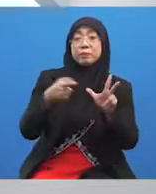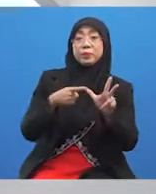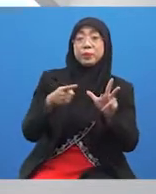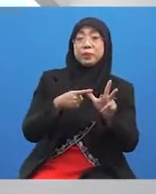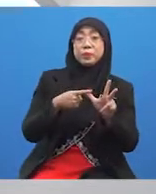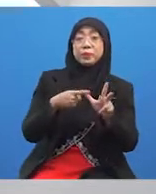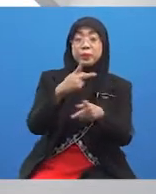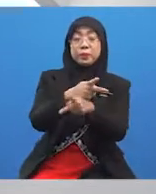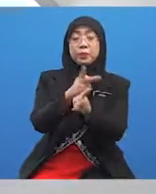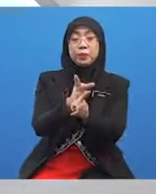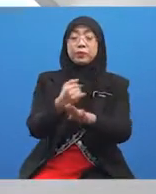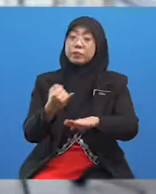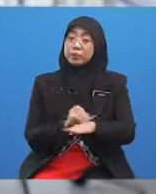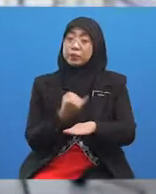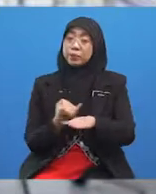produk industri.